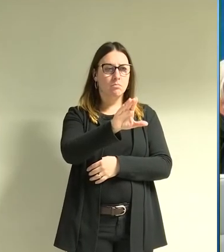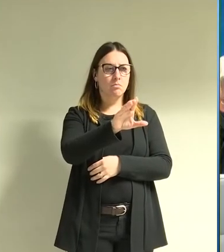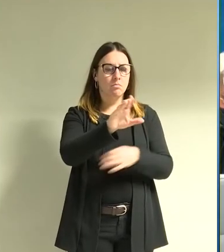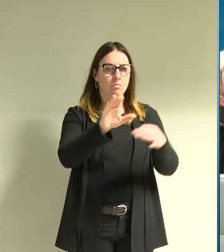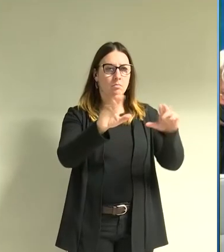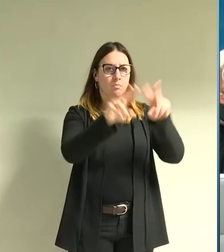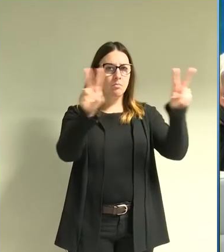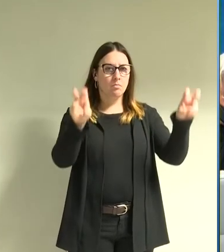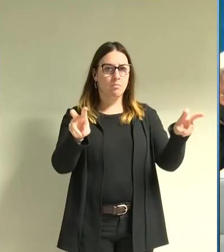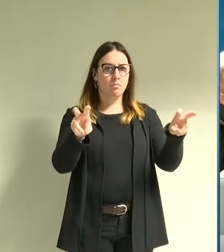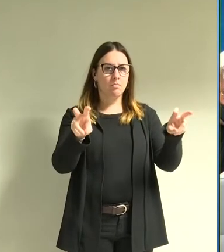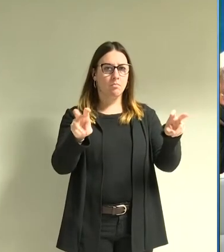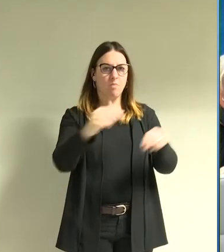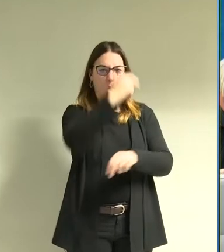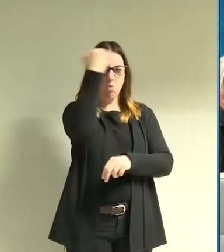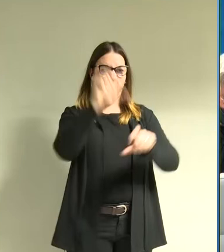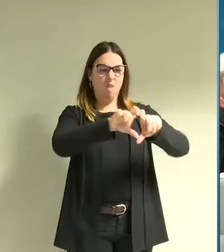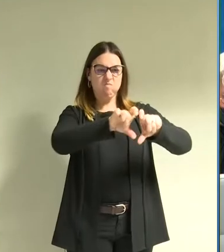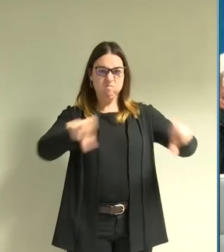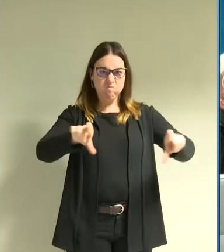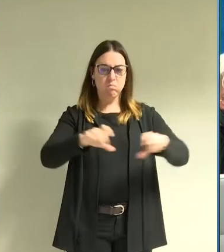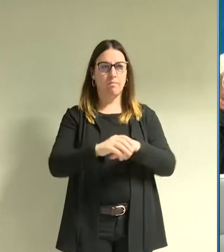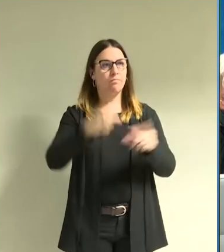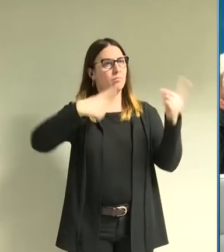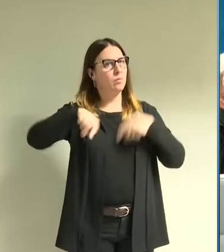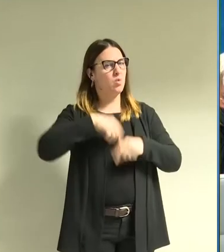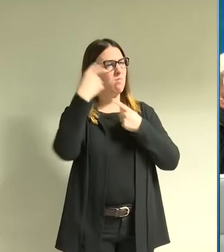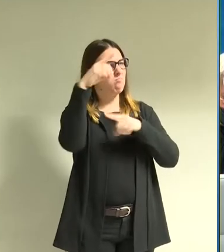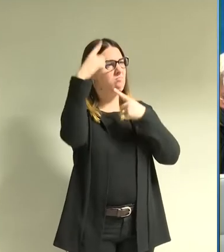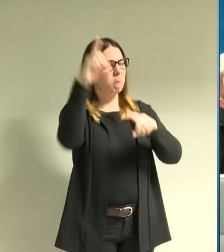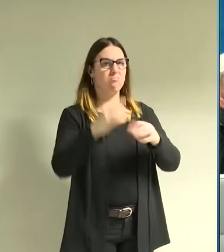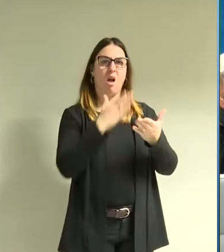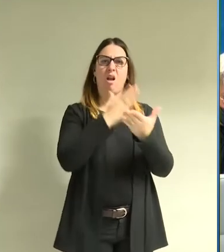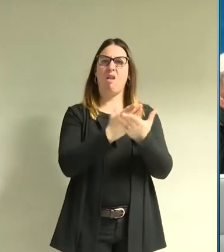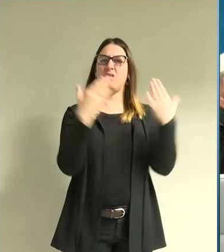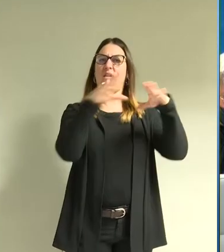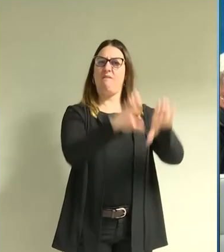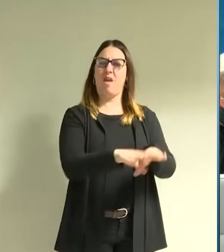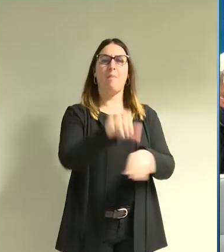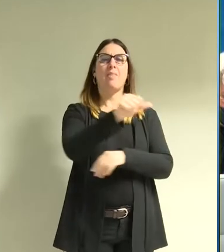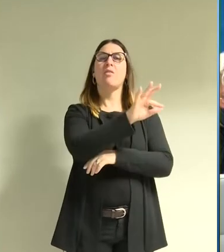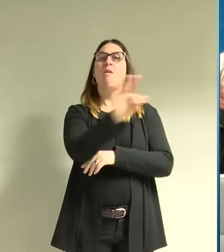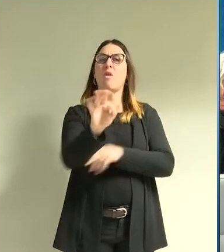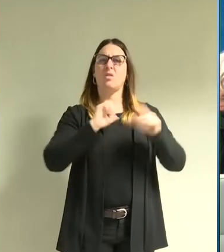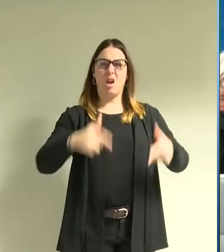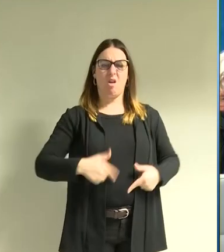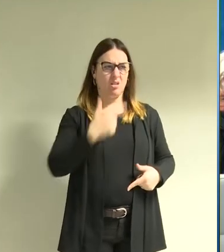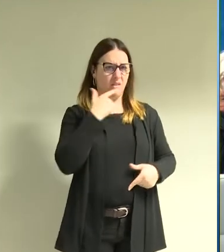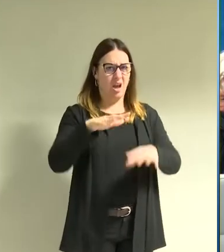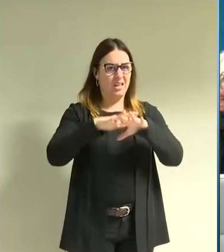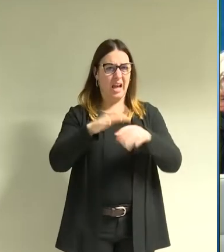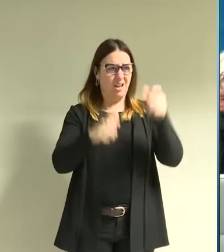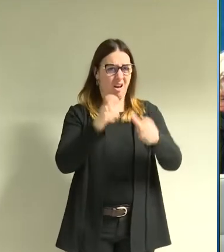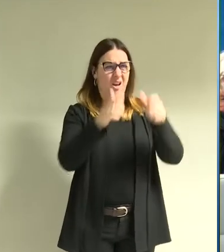en gras les premiers protestent contre une possible fermeture de classes au sein de l'école anatole france qui viendrait encore plus pénalisées un quartier déjà